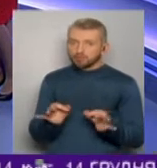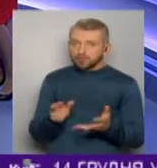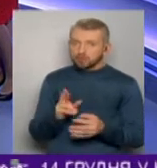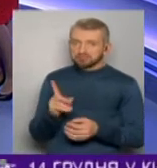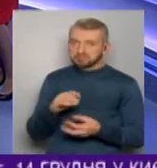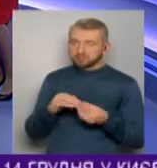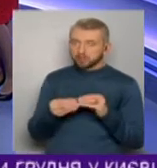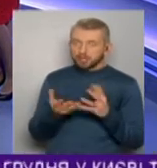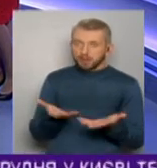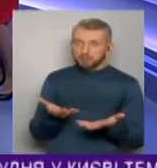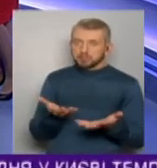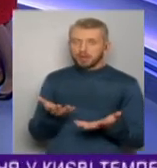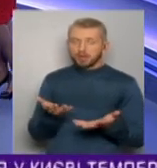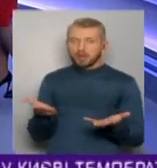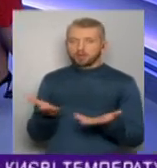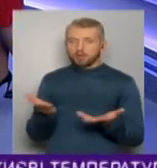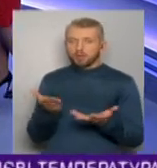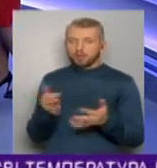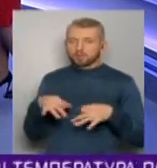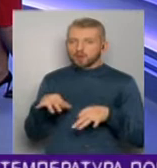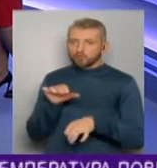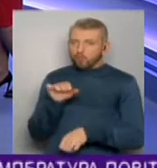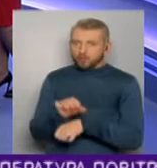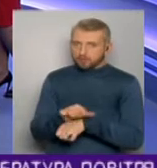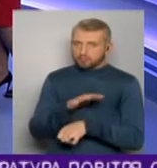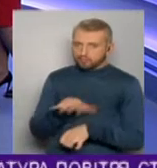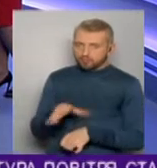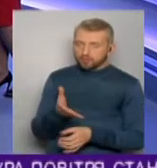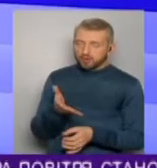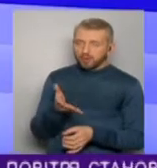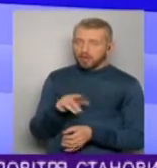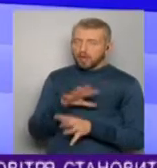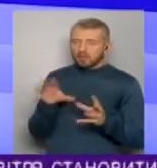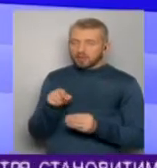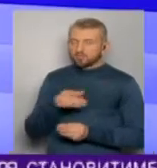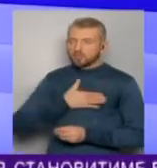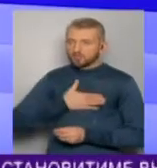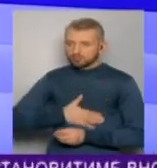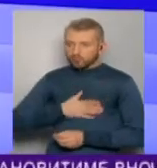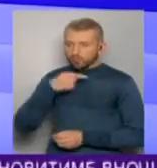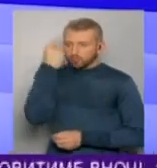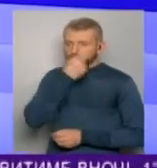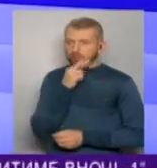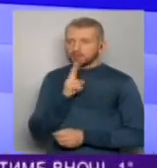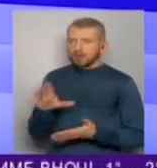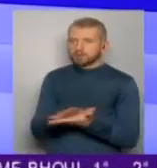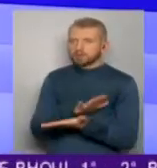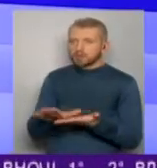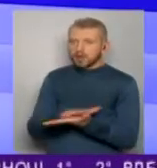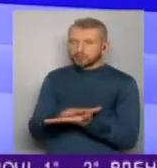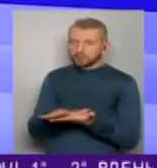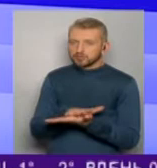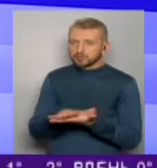чи не було ніякого транспортного колапсу, принаймні, і чи задоволені ви особисто тим, як прибирається